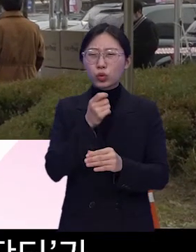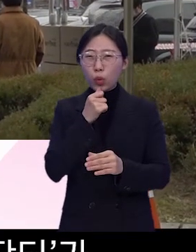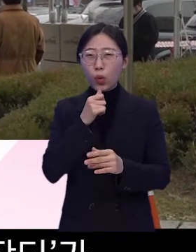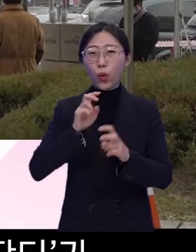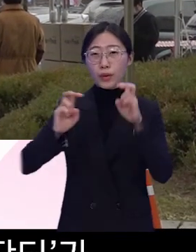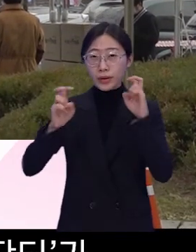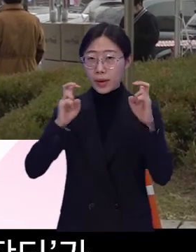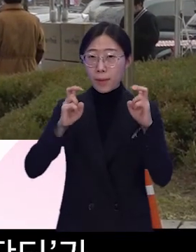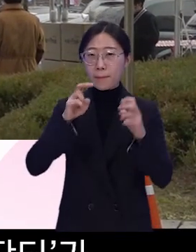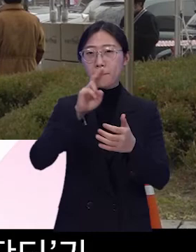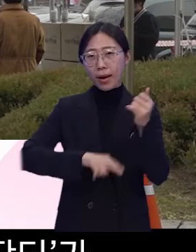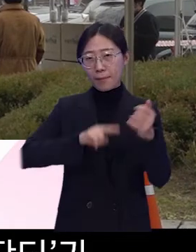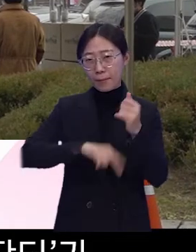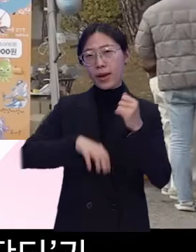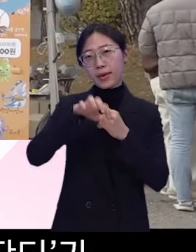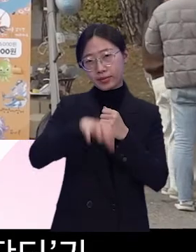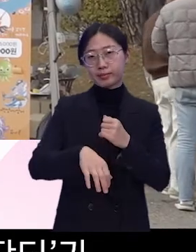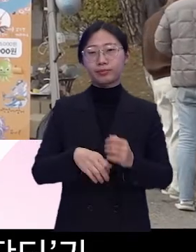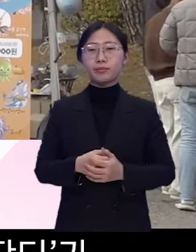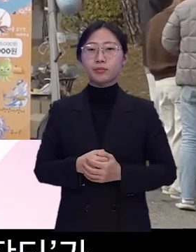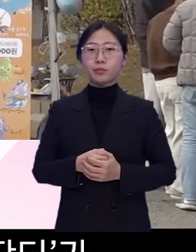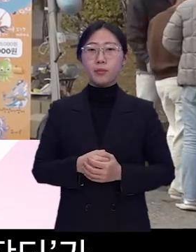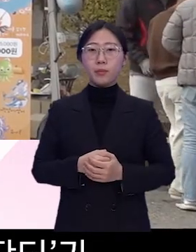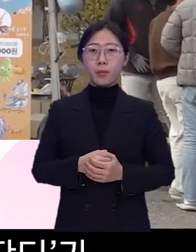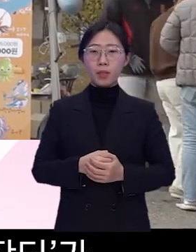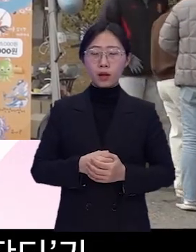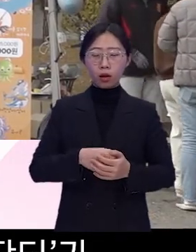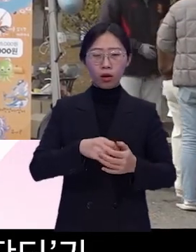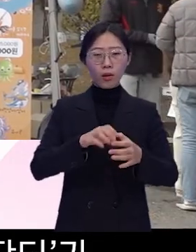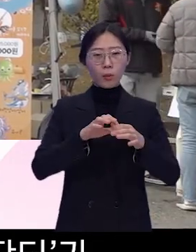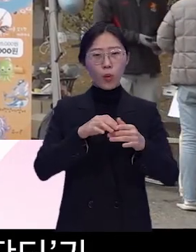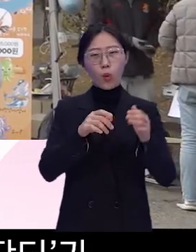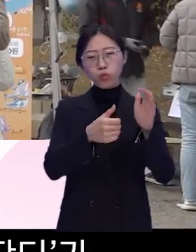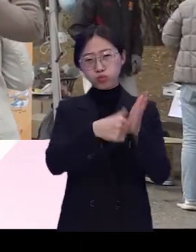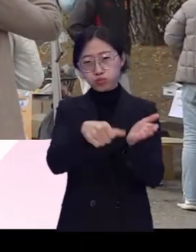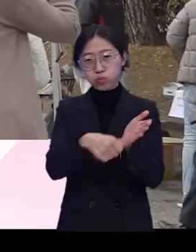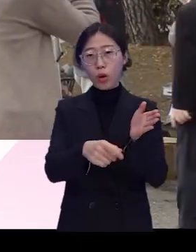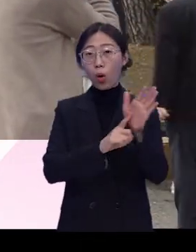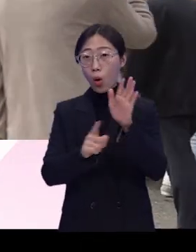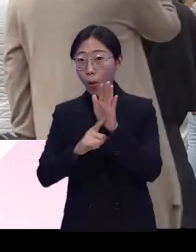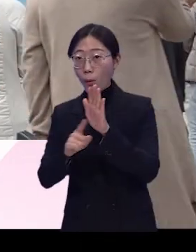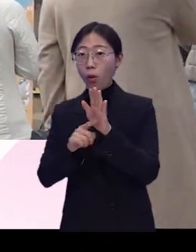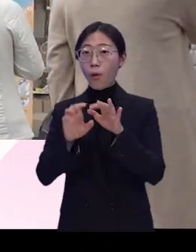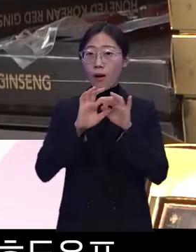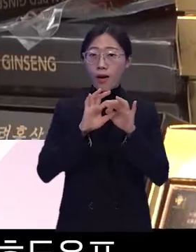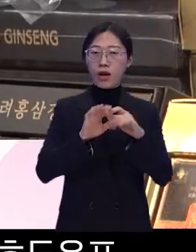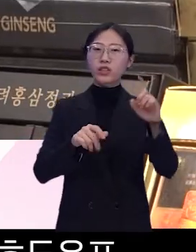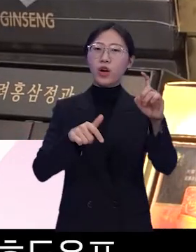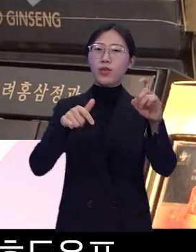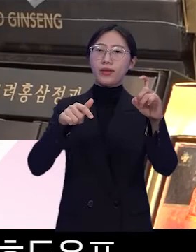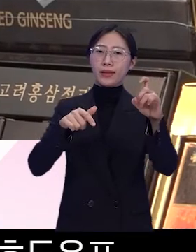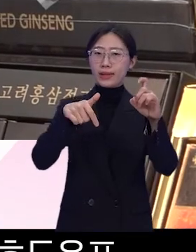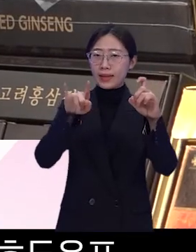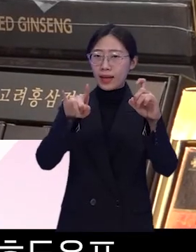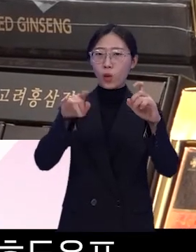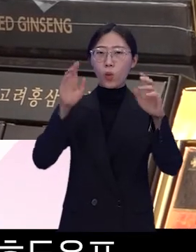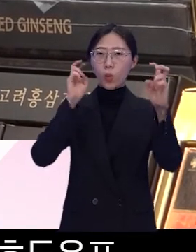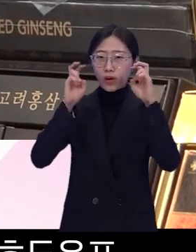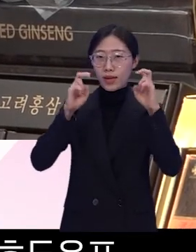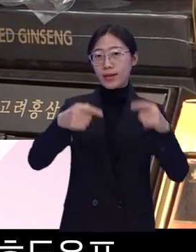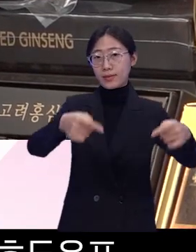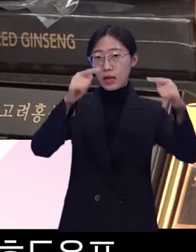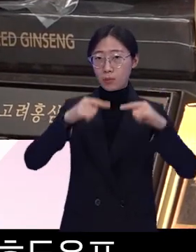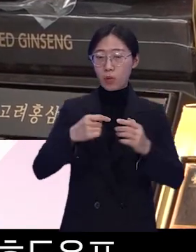천안시청 민원실 앞 주차장에서 천안 지역 중소기업 제품 판매 장터가 열렸습니다. 중소기업 판로